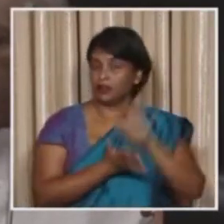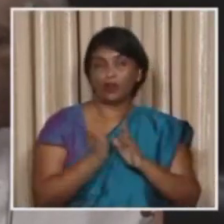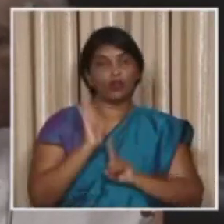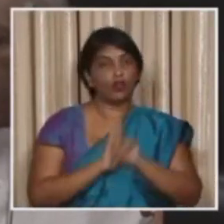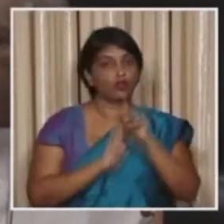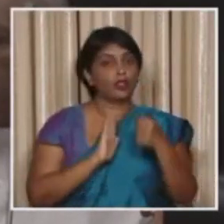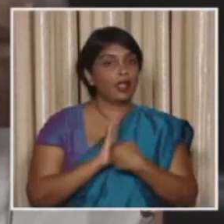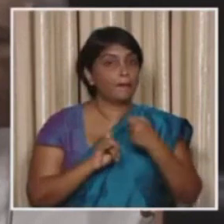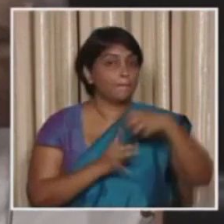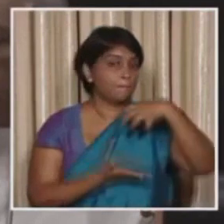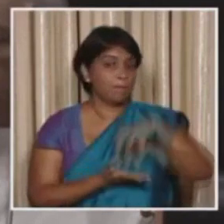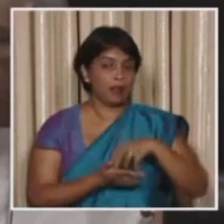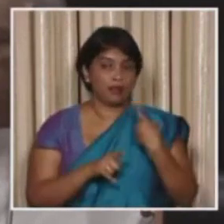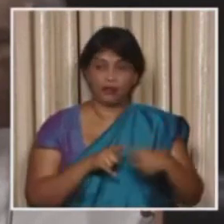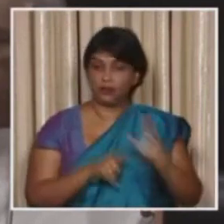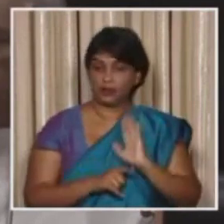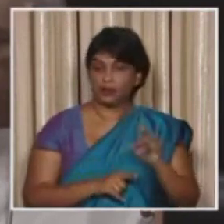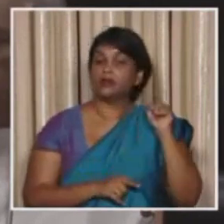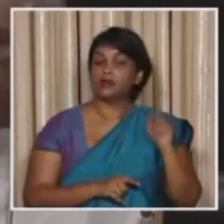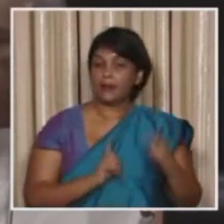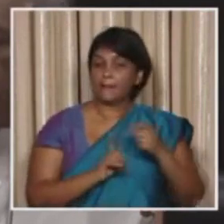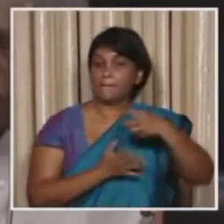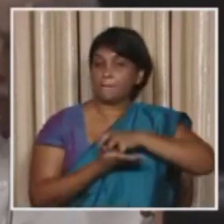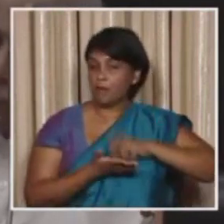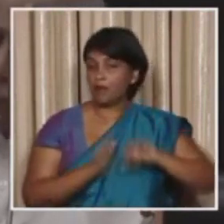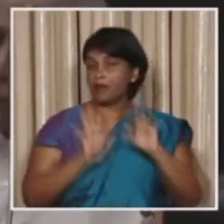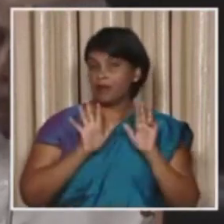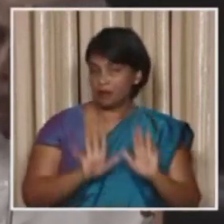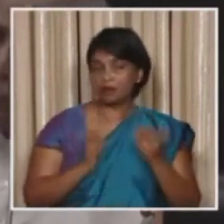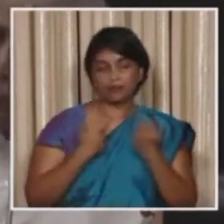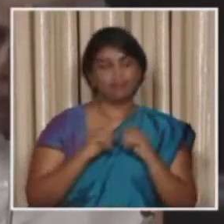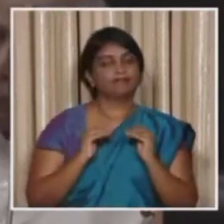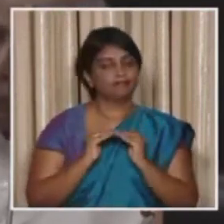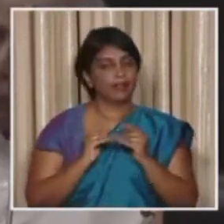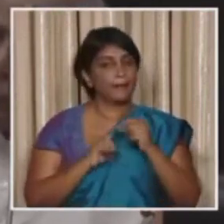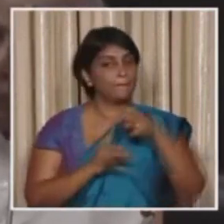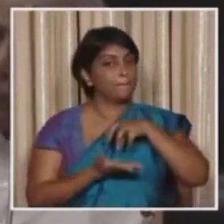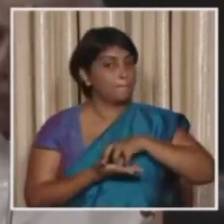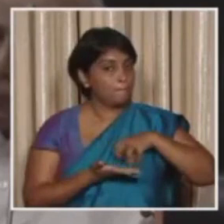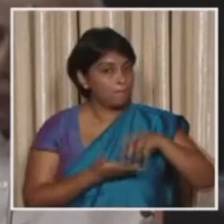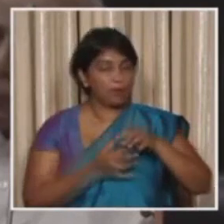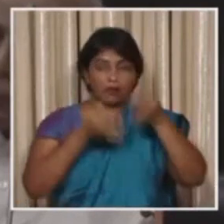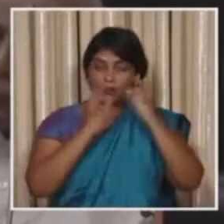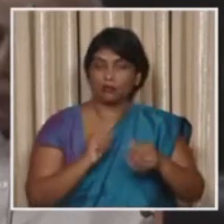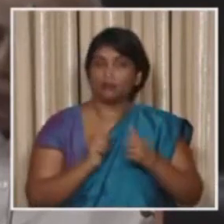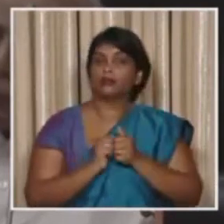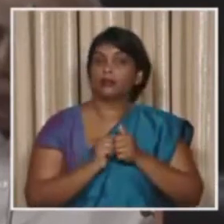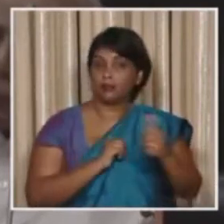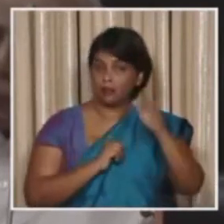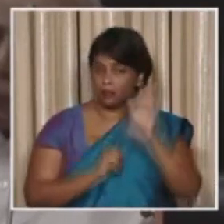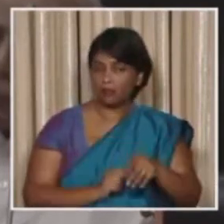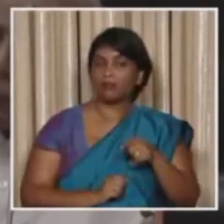නැගෙනහිර පළාත්වලට පමණක් නෙවෙයි. ඒවා පළාත් 9ටම අදාළ වෙනවා. පළාත් සභා නිසිමඟකට යොමු කිරීම